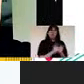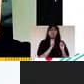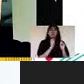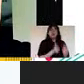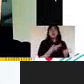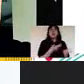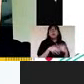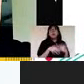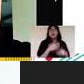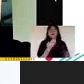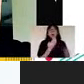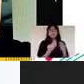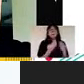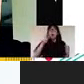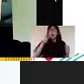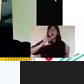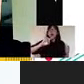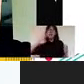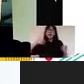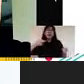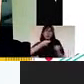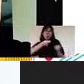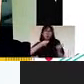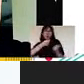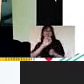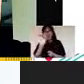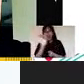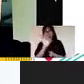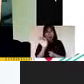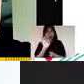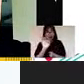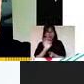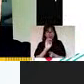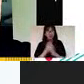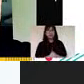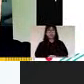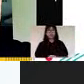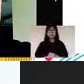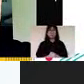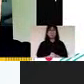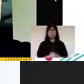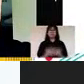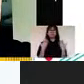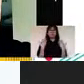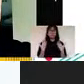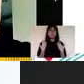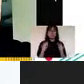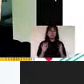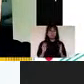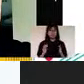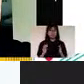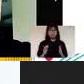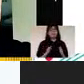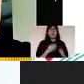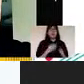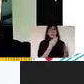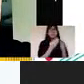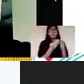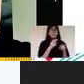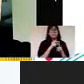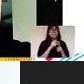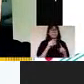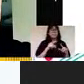perantara siapapun, tanpa ada middleman siapapun, dan kemudian platform prakerja ini, nah inilah kekuatan